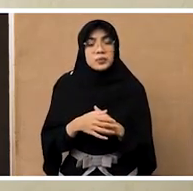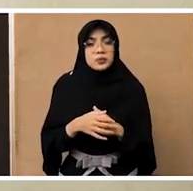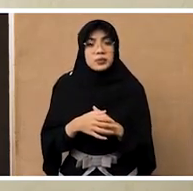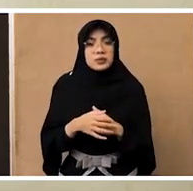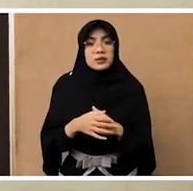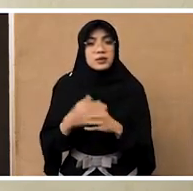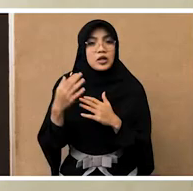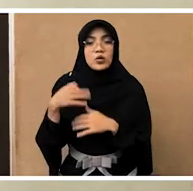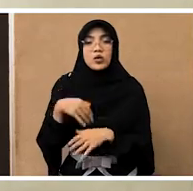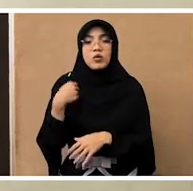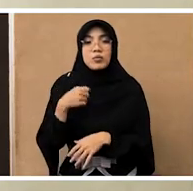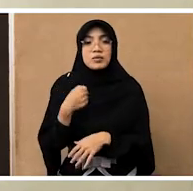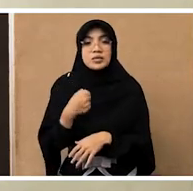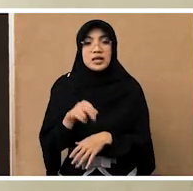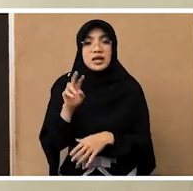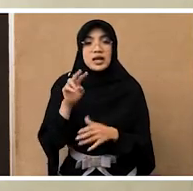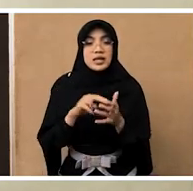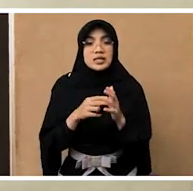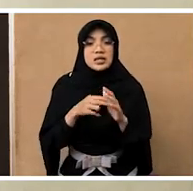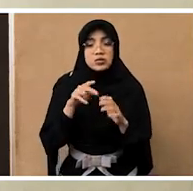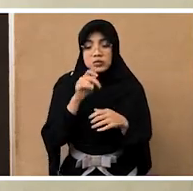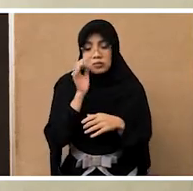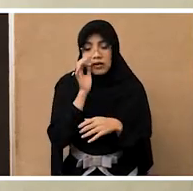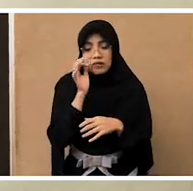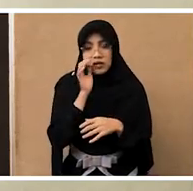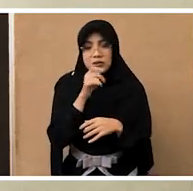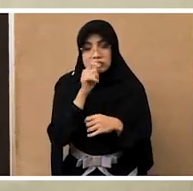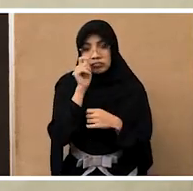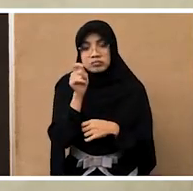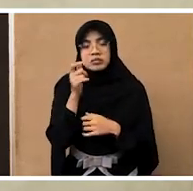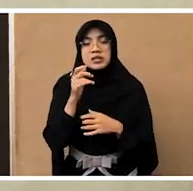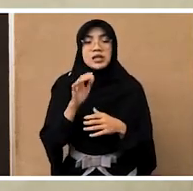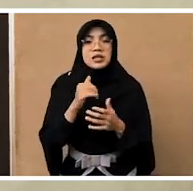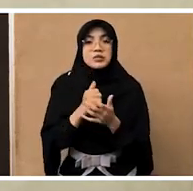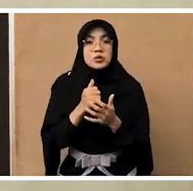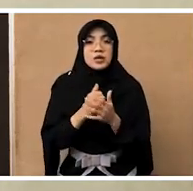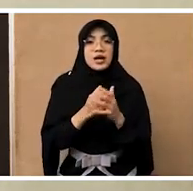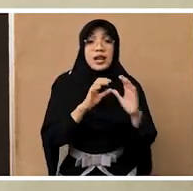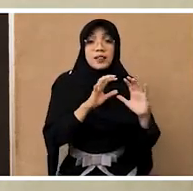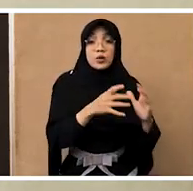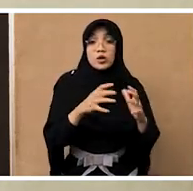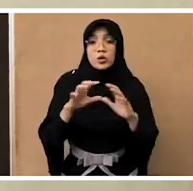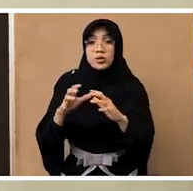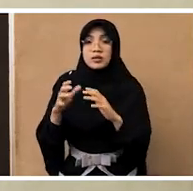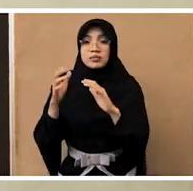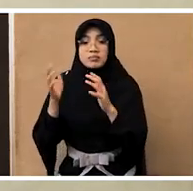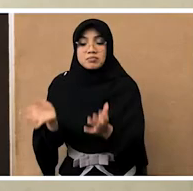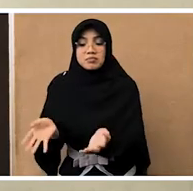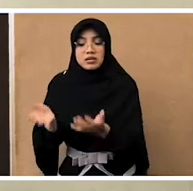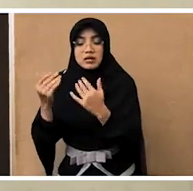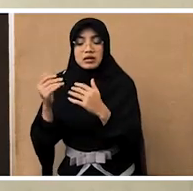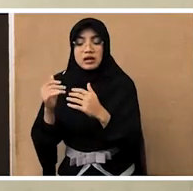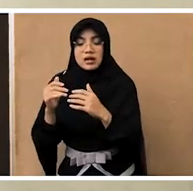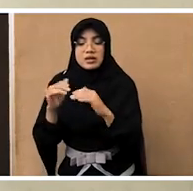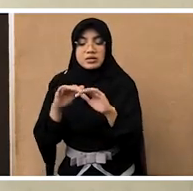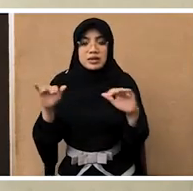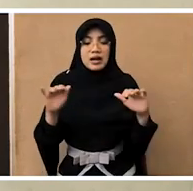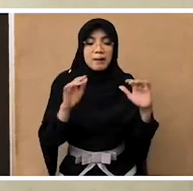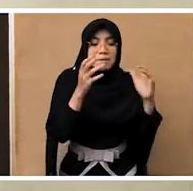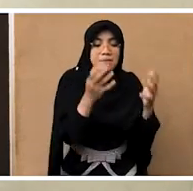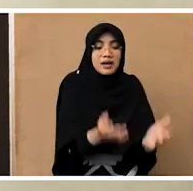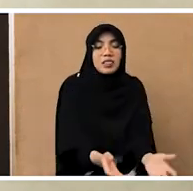boleh tidak bisa bertanggung jawab gitu ya Artinya dia harus dimaafkan tindakannya gitu ya Nah Sebenarnya kategosi berat ringan sedang itu